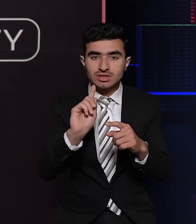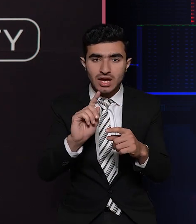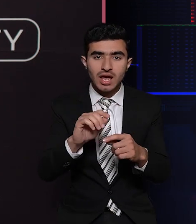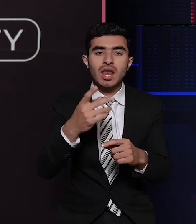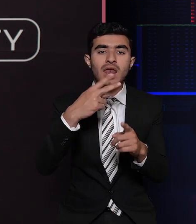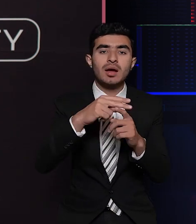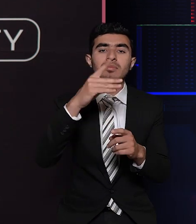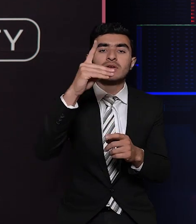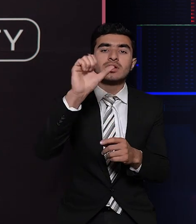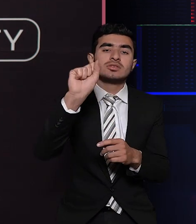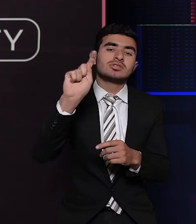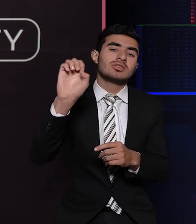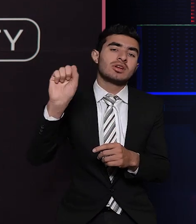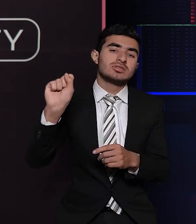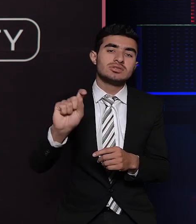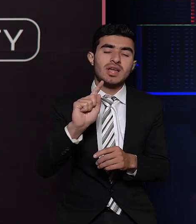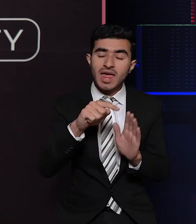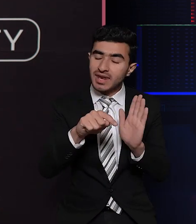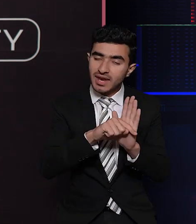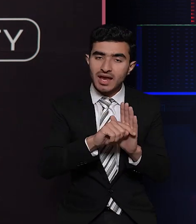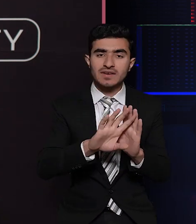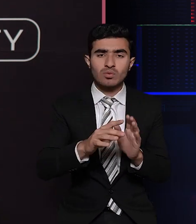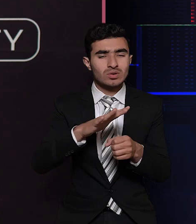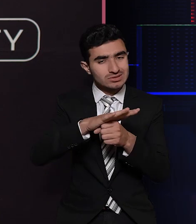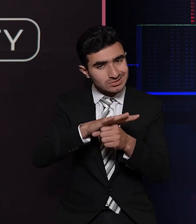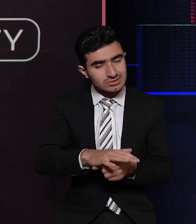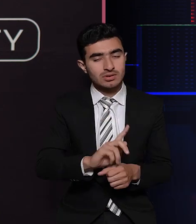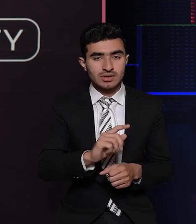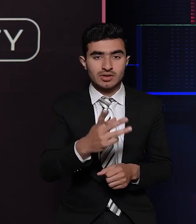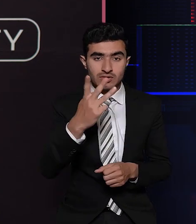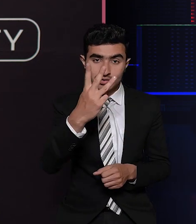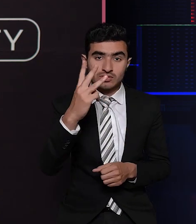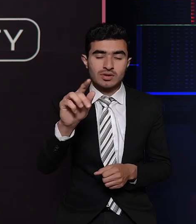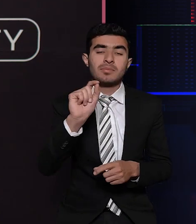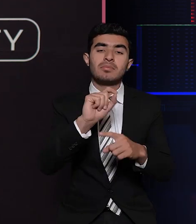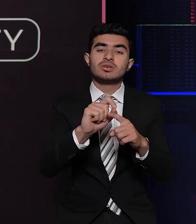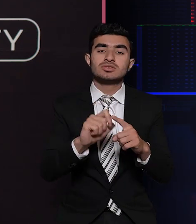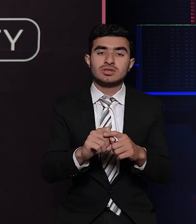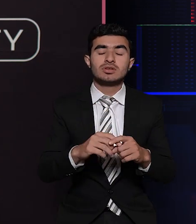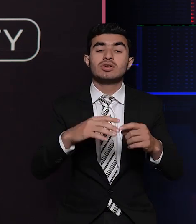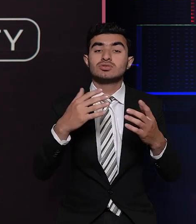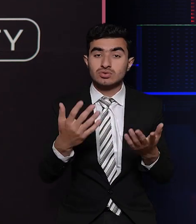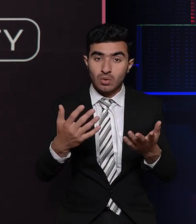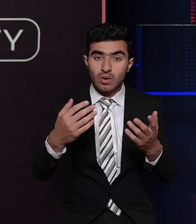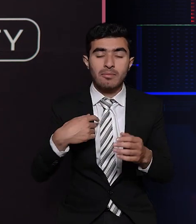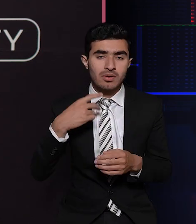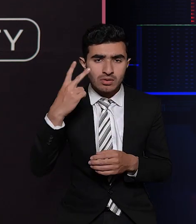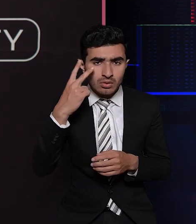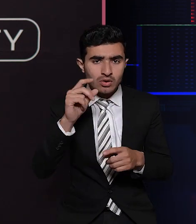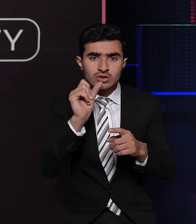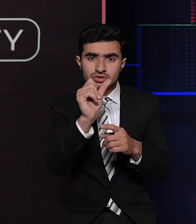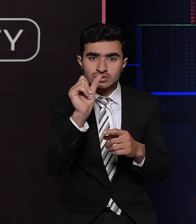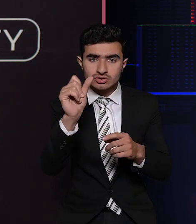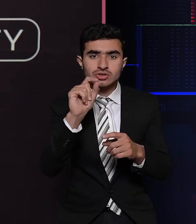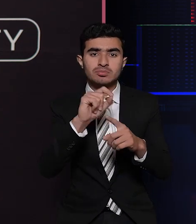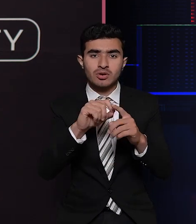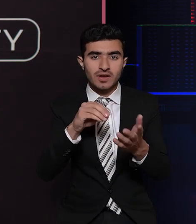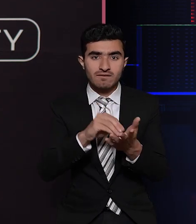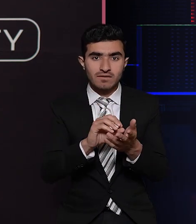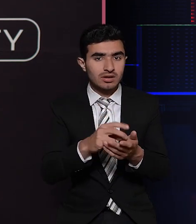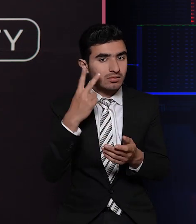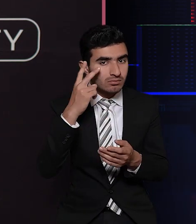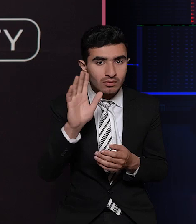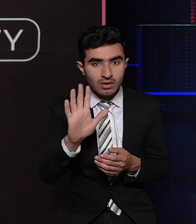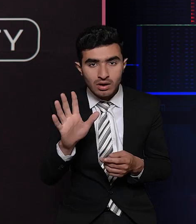ہیں جس کو ہم ڈسٹریس کہتے ہیں, جو پیچھے دھکیلتی ہیں, جو نیگیٹو ہوتی ہیں. تو ہم 66% کو نہیں